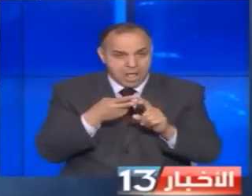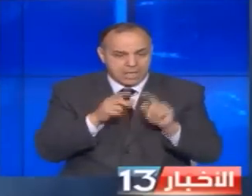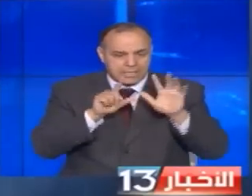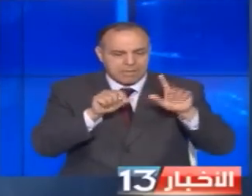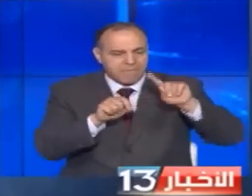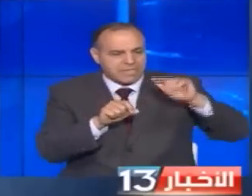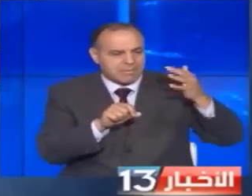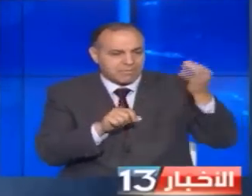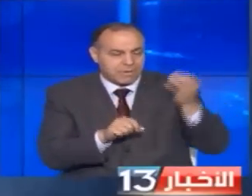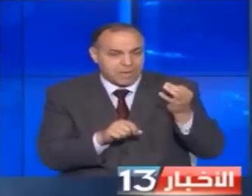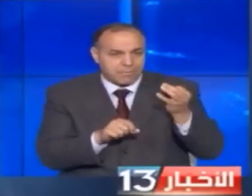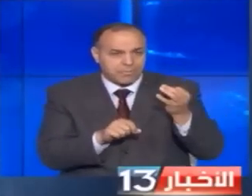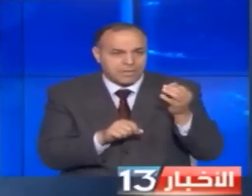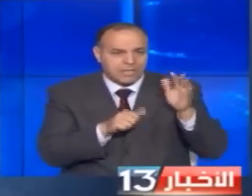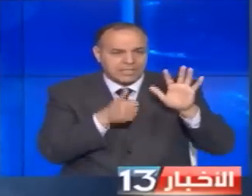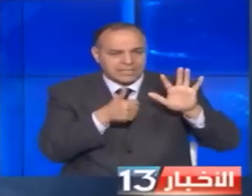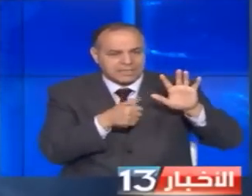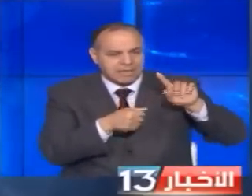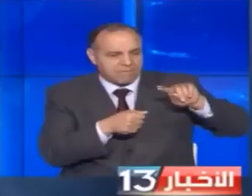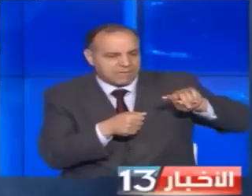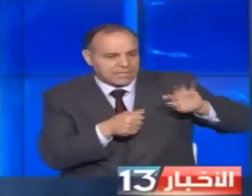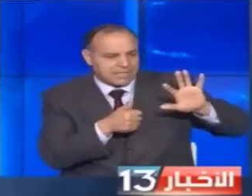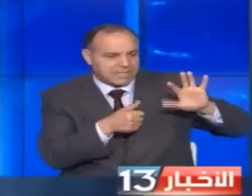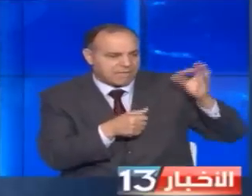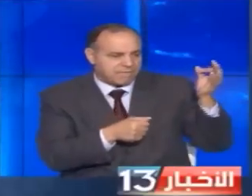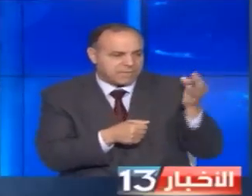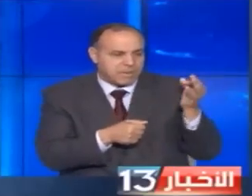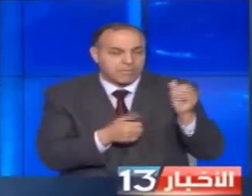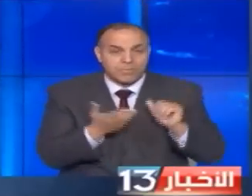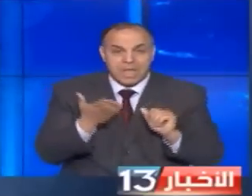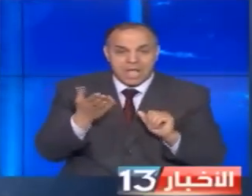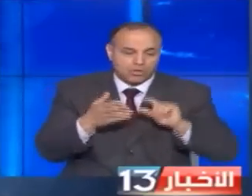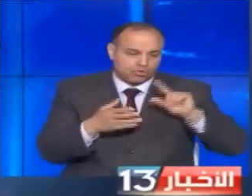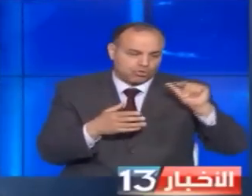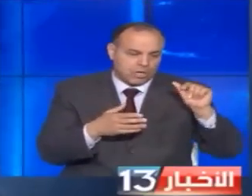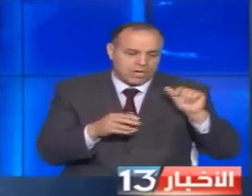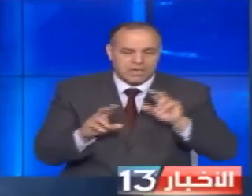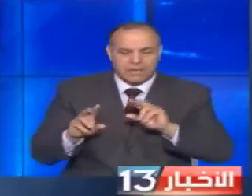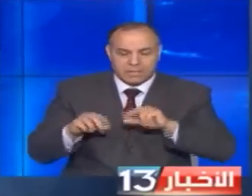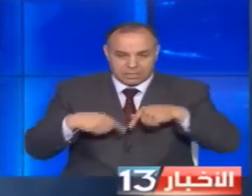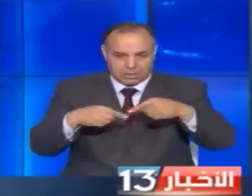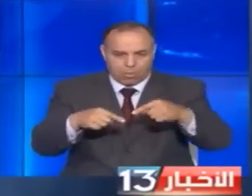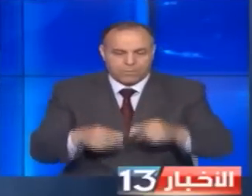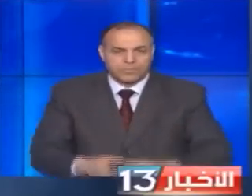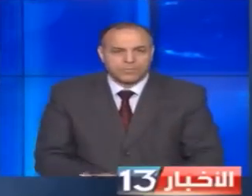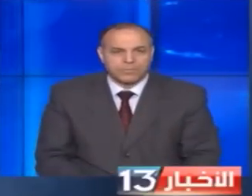فاصل خمسه بالمائه الى سته فاصل سته بالمائه خلال الشهر الحالي